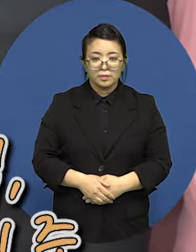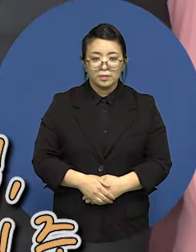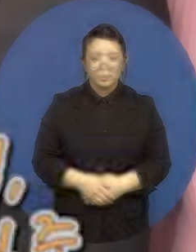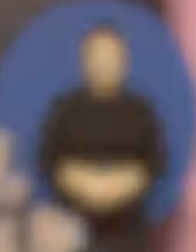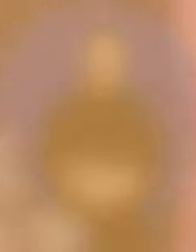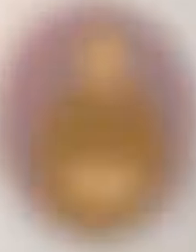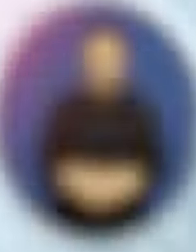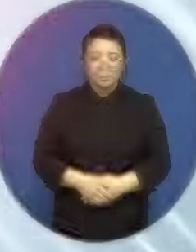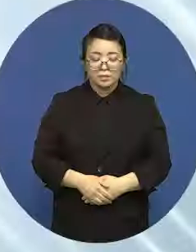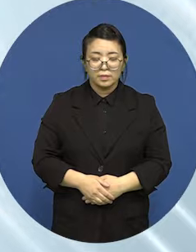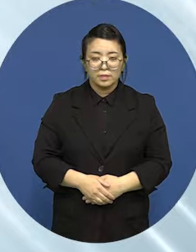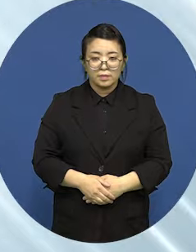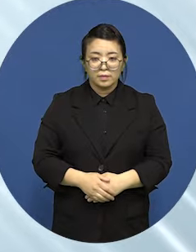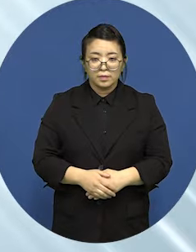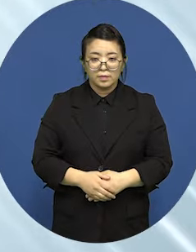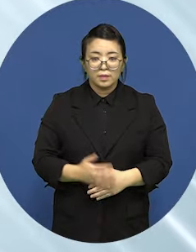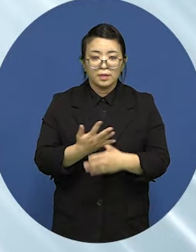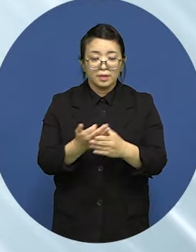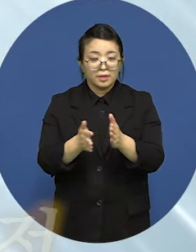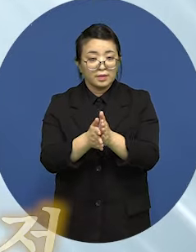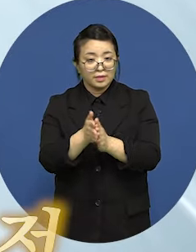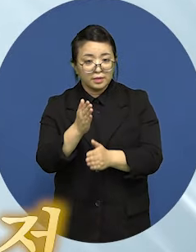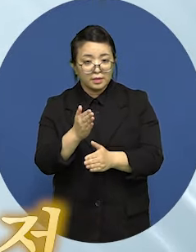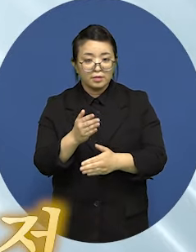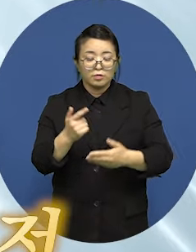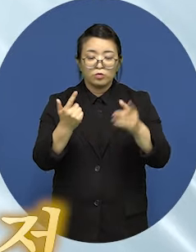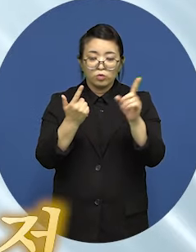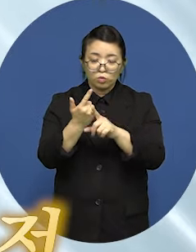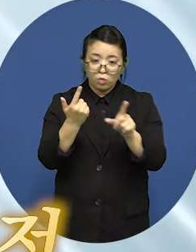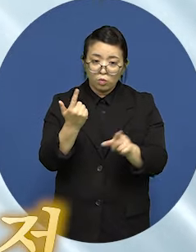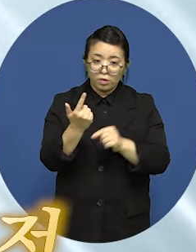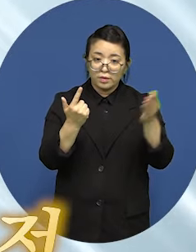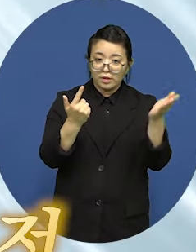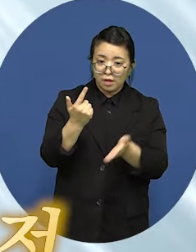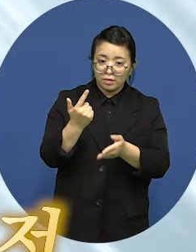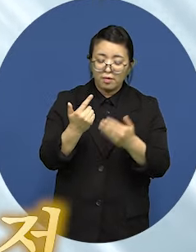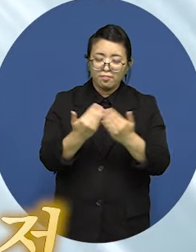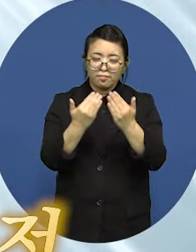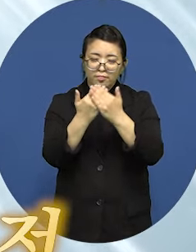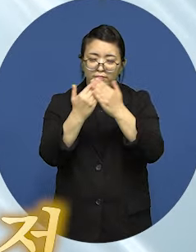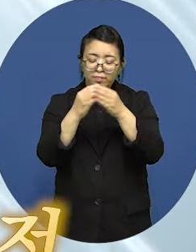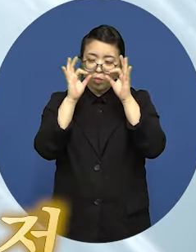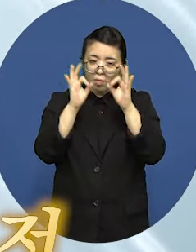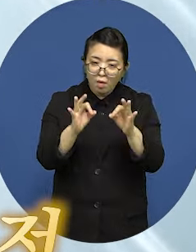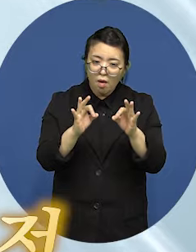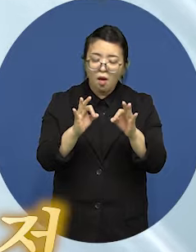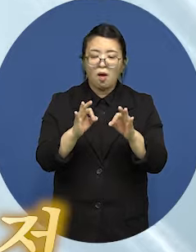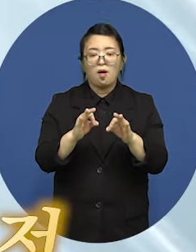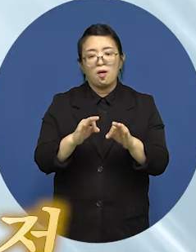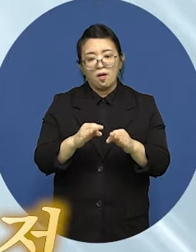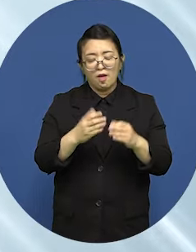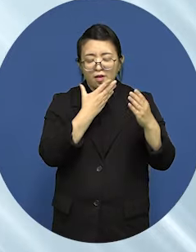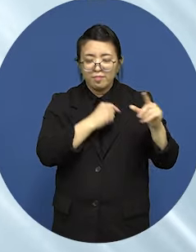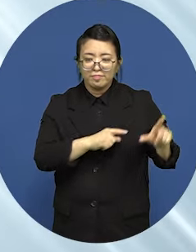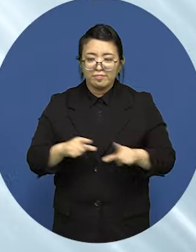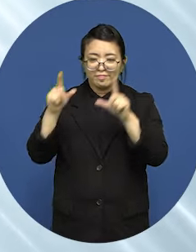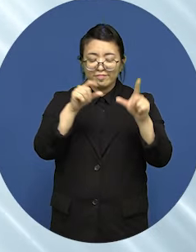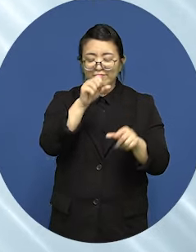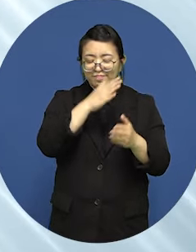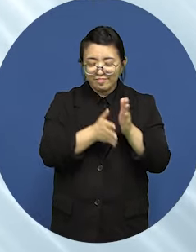네, 양산시의 전반기 성과를 이렇게 다시 살펴보니까요. 우리 시민들이 행복하고 또 살기 좋은 도시를 만들기 위한